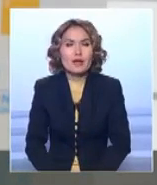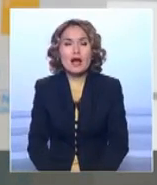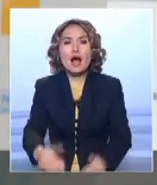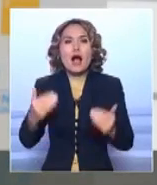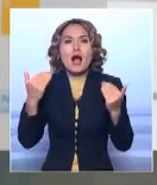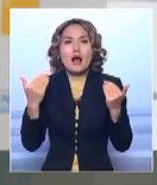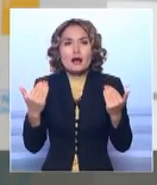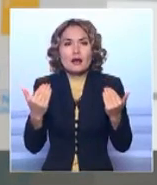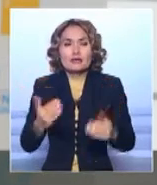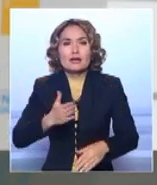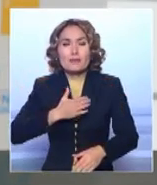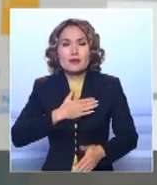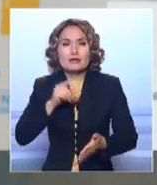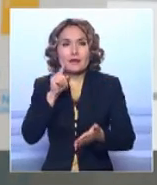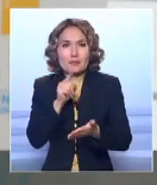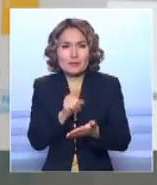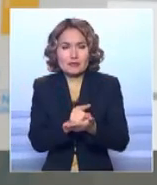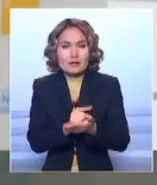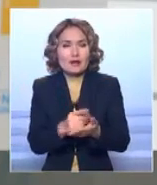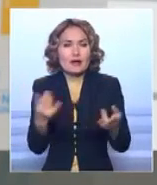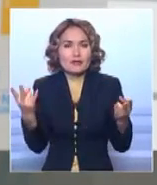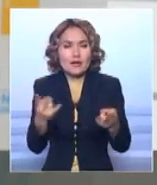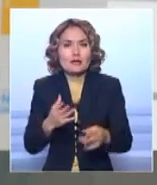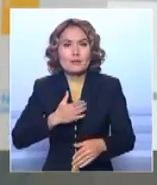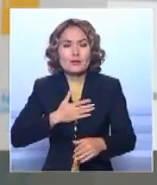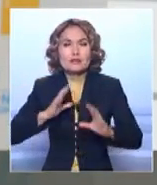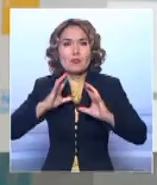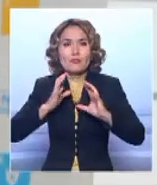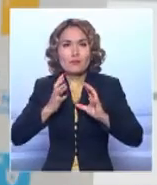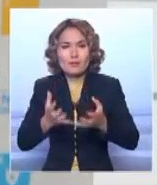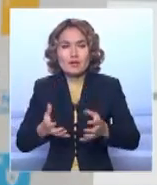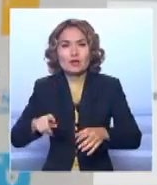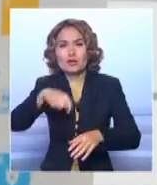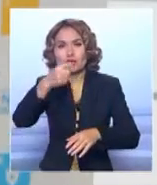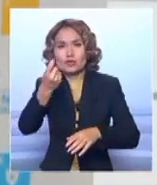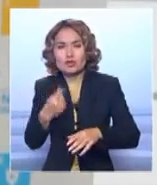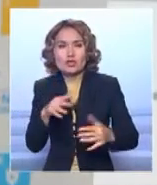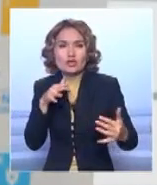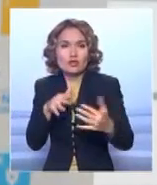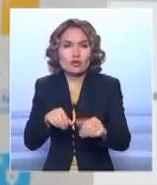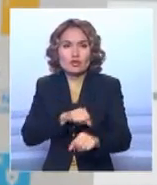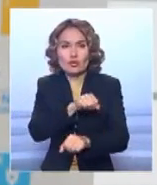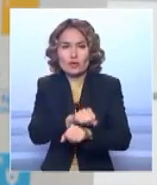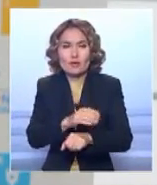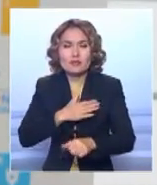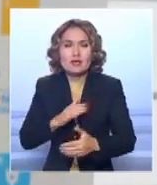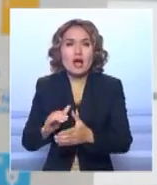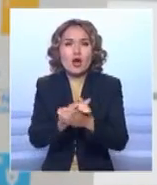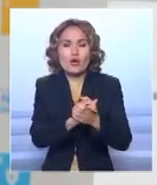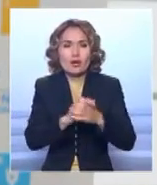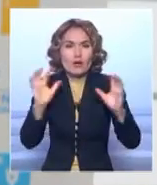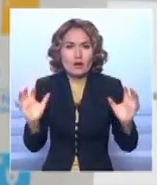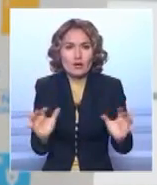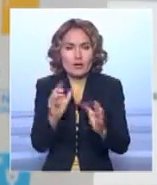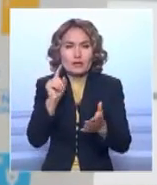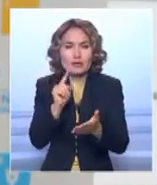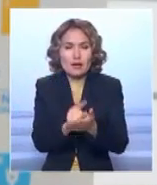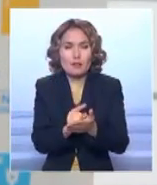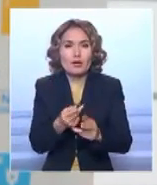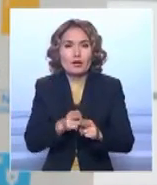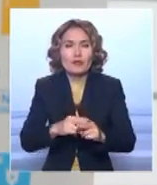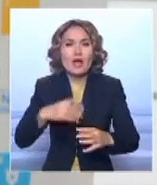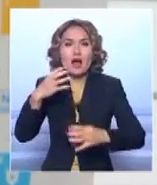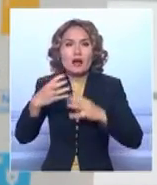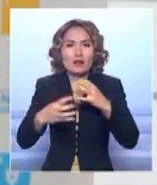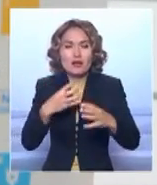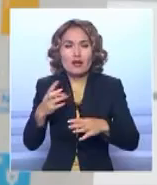Қазіргі міндетіміз жаһандық бейбітшілік, тұрақтылық, қауіпсіздік пен дамуға қатысты елбасы бастамасын жүзеге асыру. Бұл дегеніміз ядролық қарусыз әлем құру, халықаралық